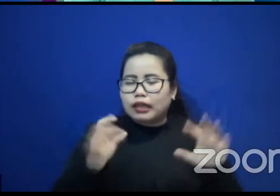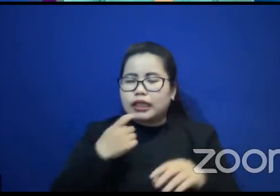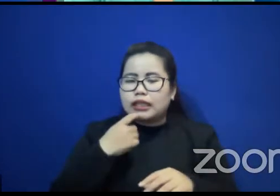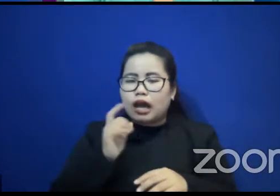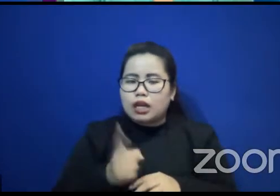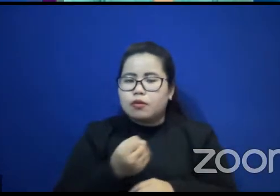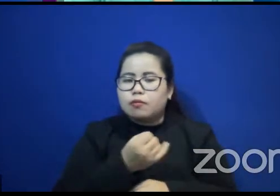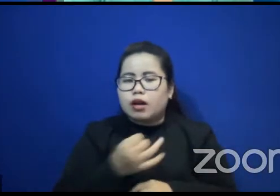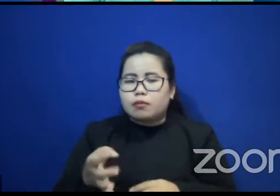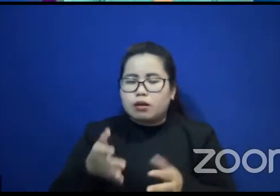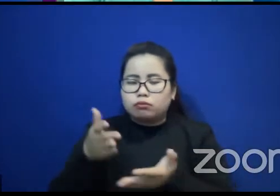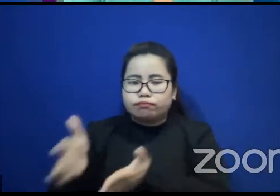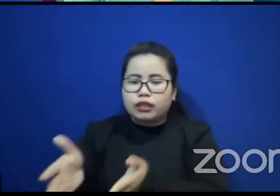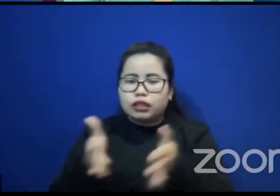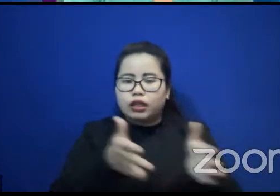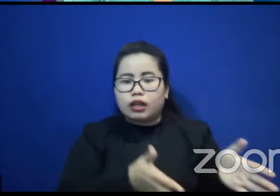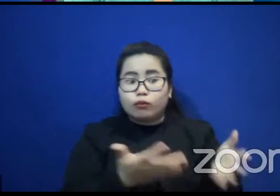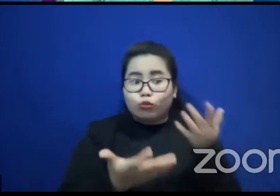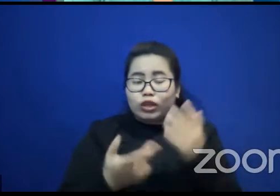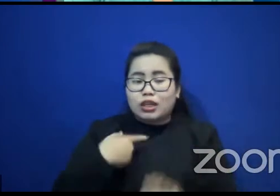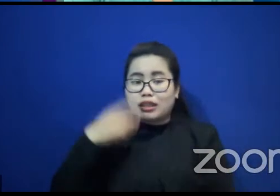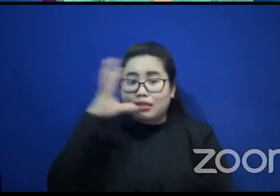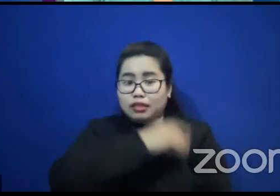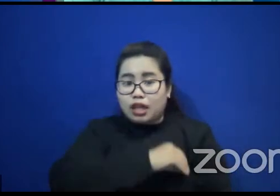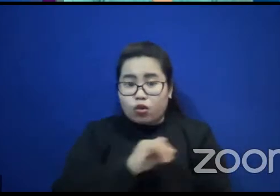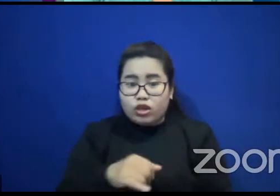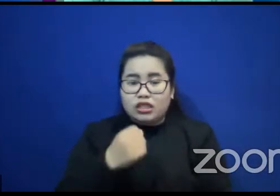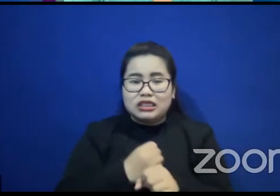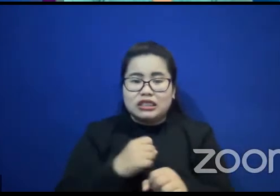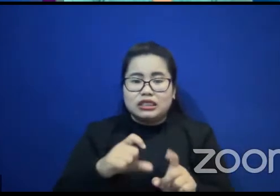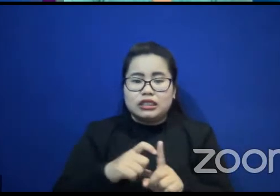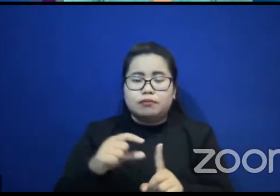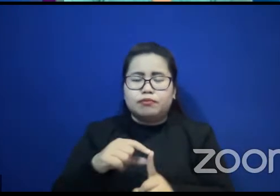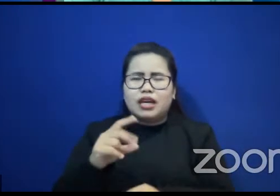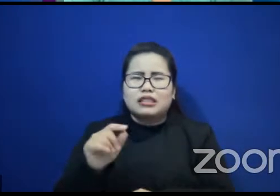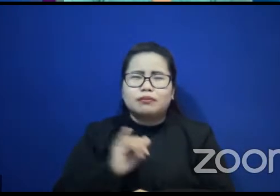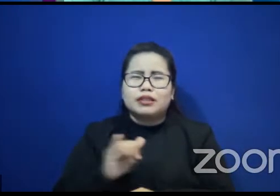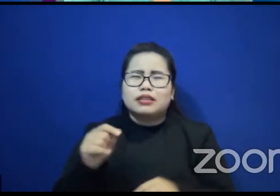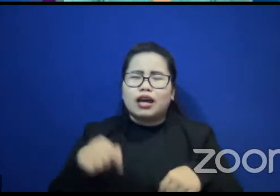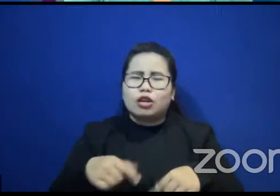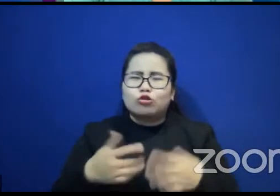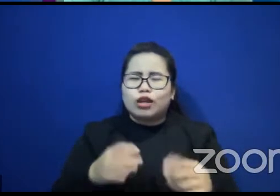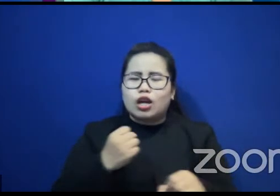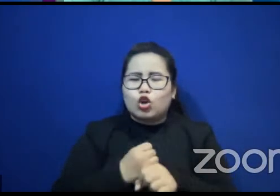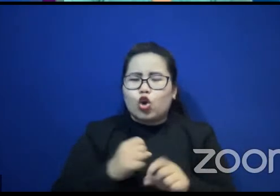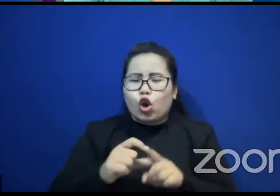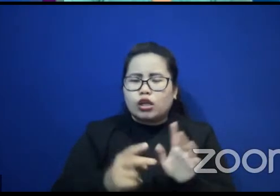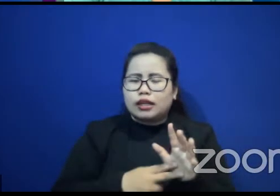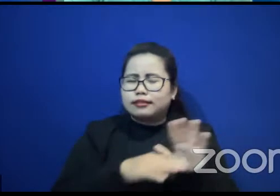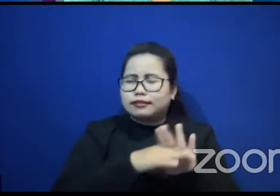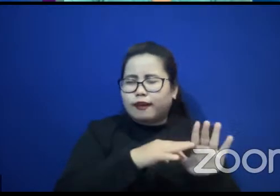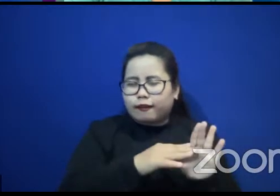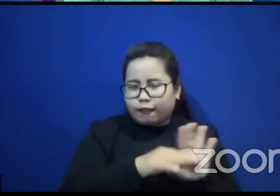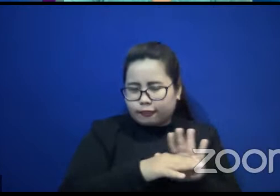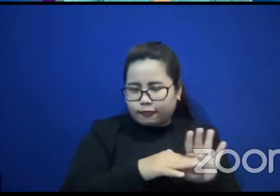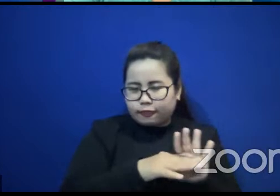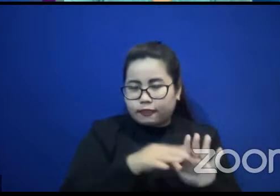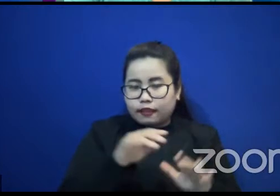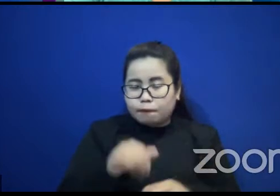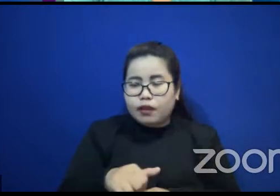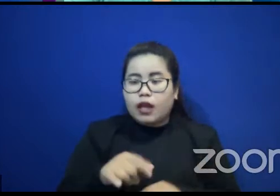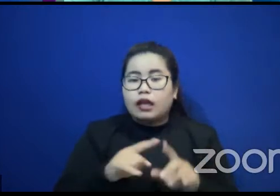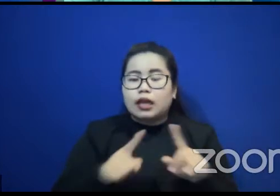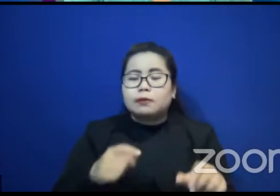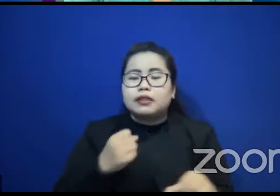Jadi mungkin kita udah sama-sama tahu Jadi PR itu udah jadi ke Golden standard sekarang dianggap paling Strike gitu tapi